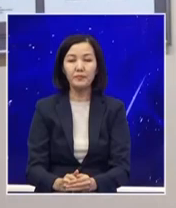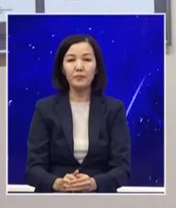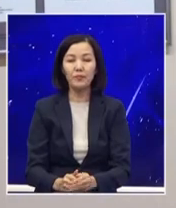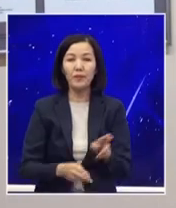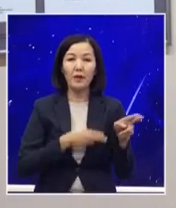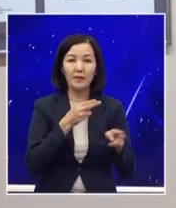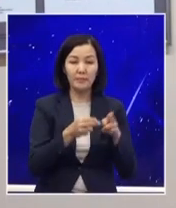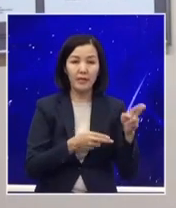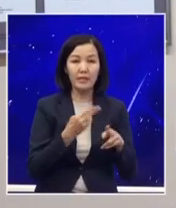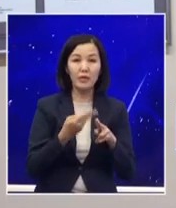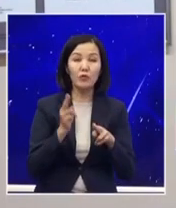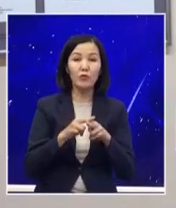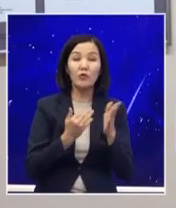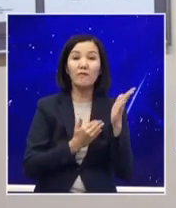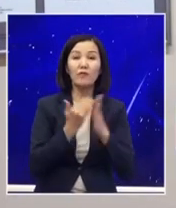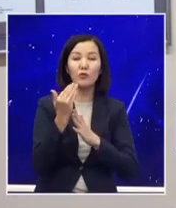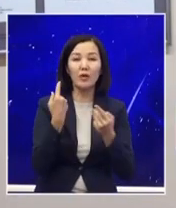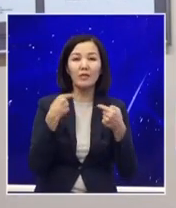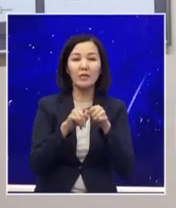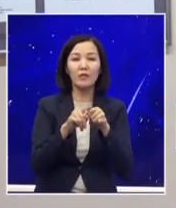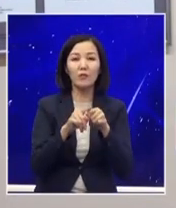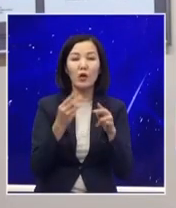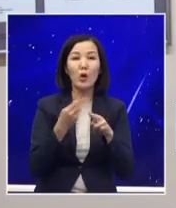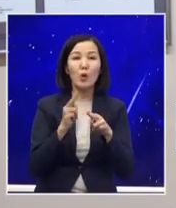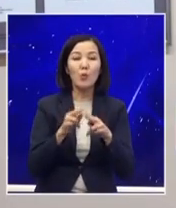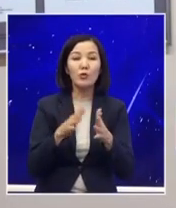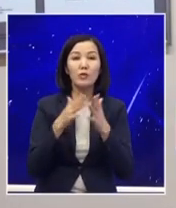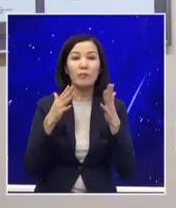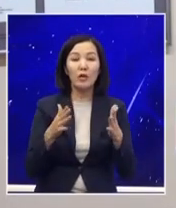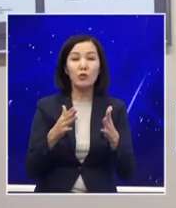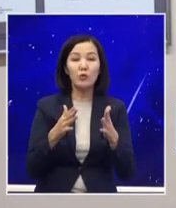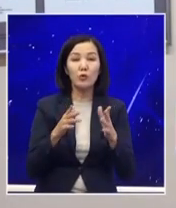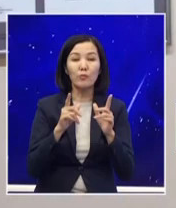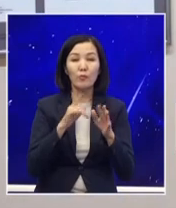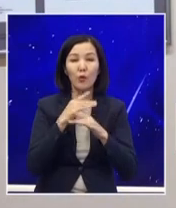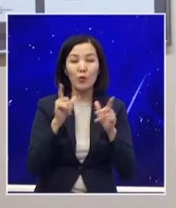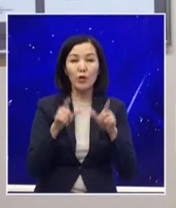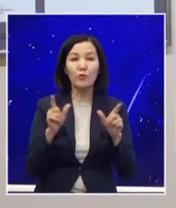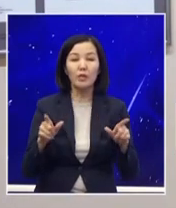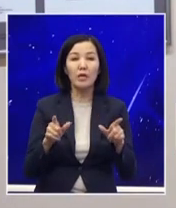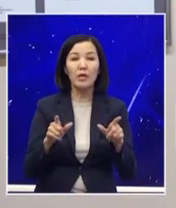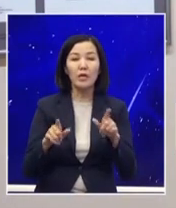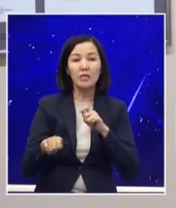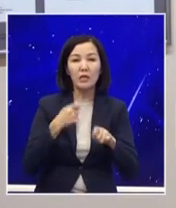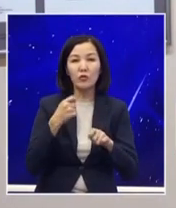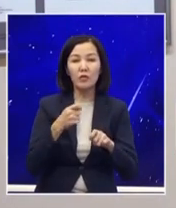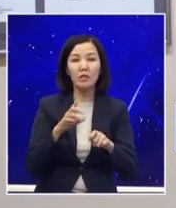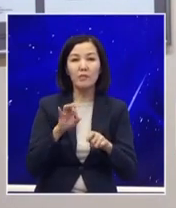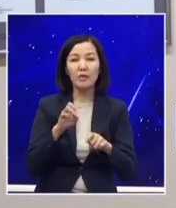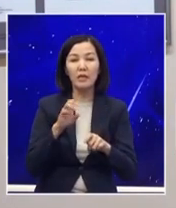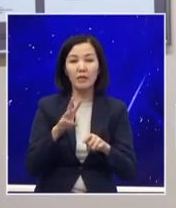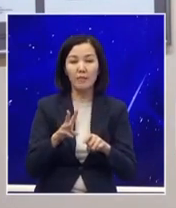Операции – это тоже высокая технология. Очень большое количество пациентов у нас находится с нарушением ритма и